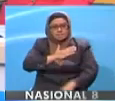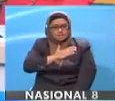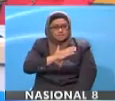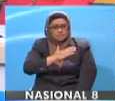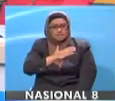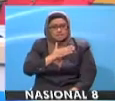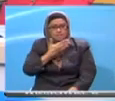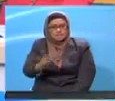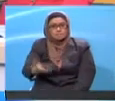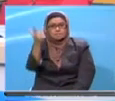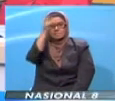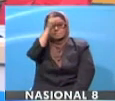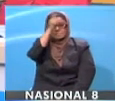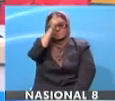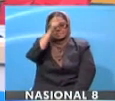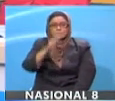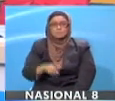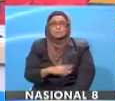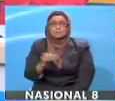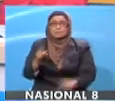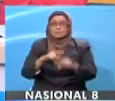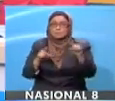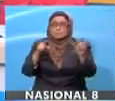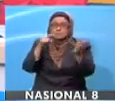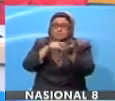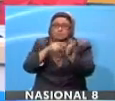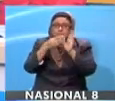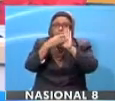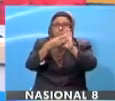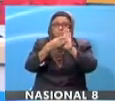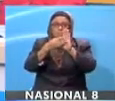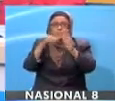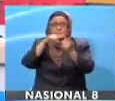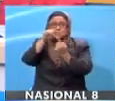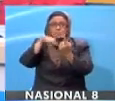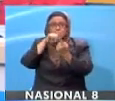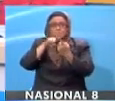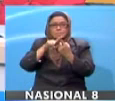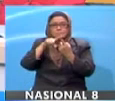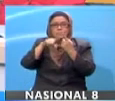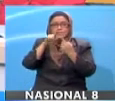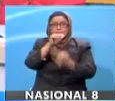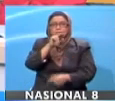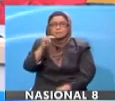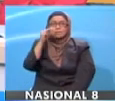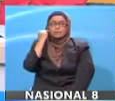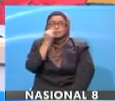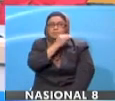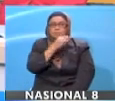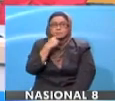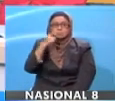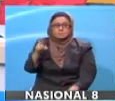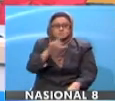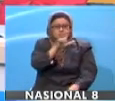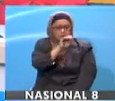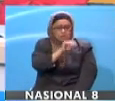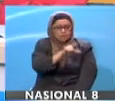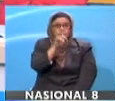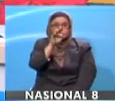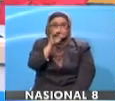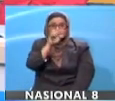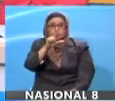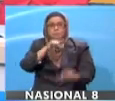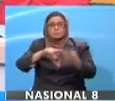dibuktikan selepas Tan Sri Muhyiddin Yassin mengumumkan Long Peluan yang mempunyai majoriti penduduk Kelabit dan Long Beruan dengan